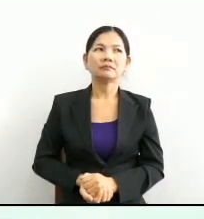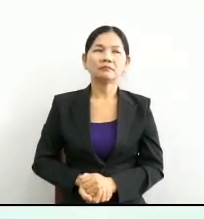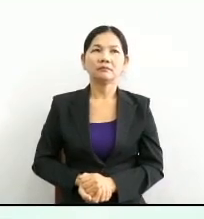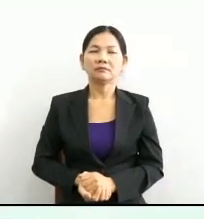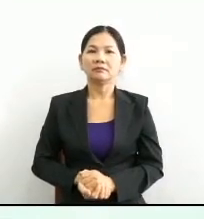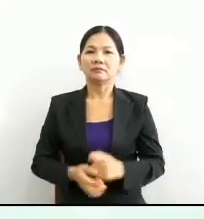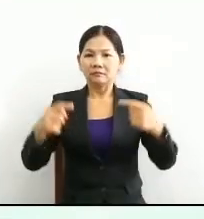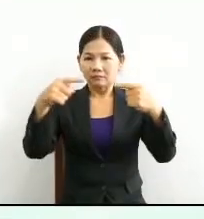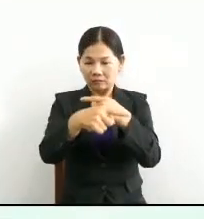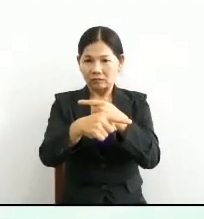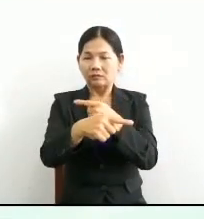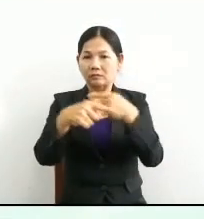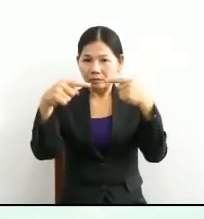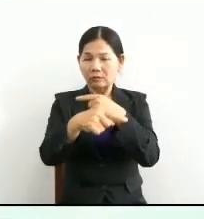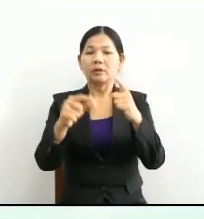tôi mình tốt ấy kế rồi